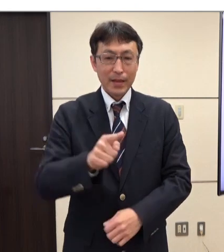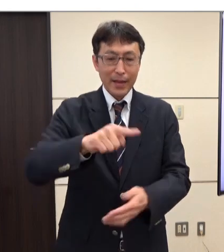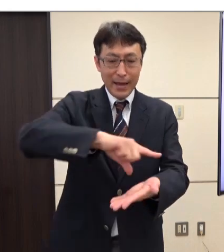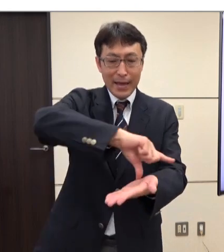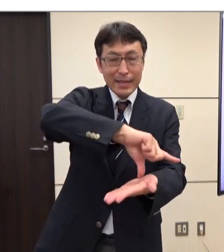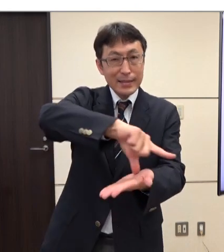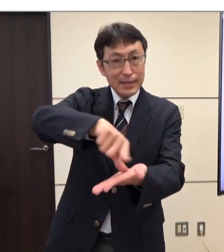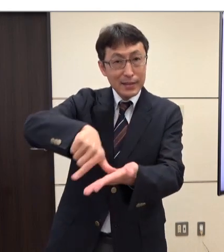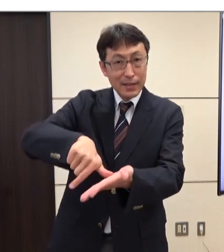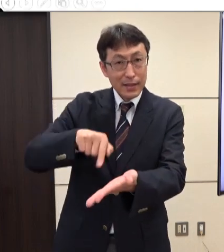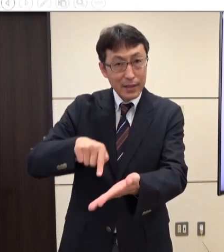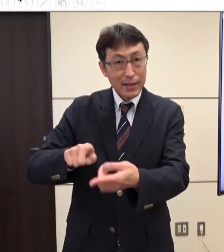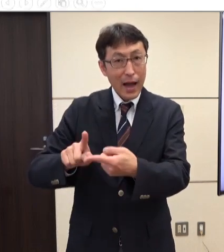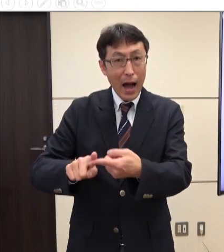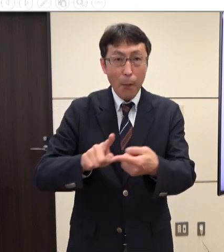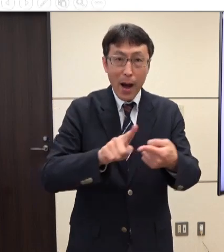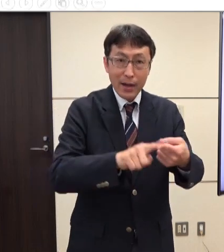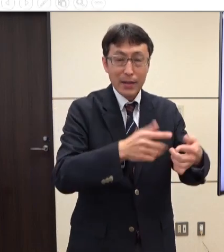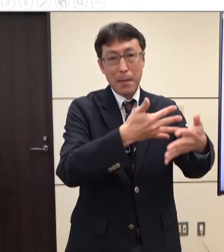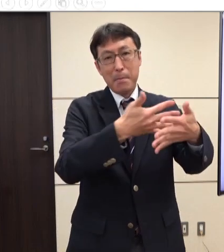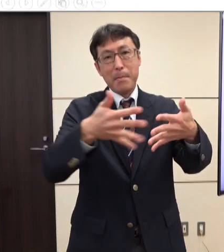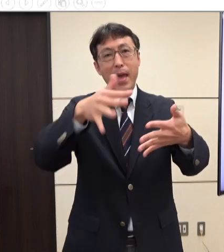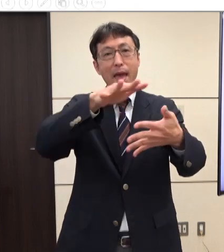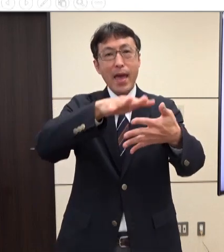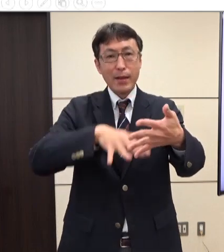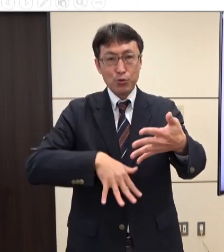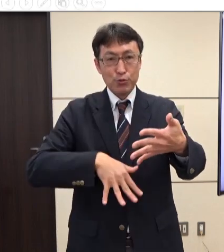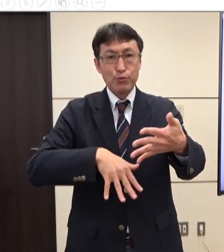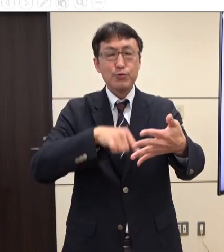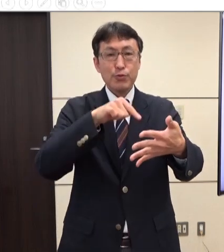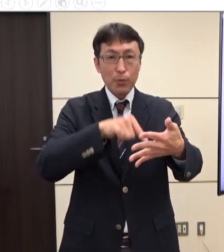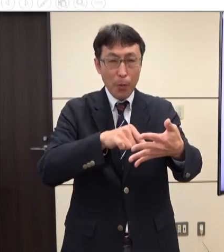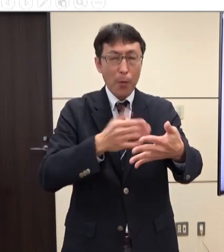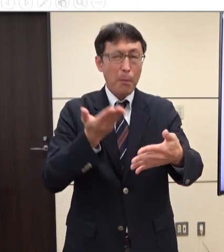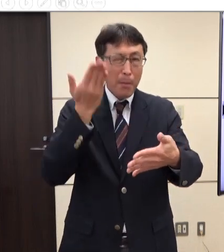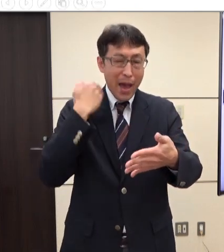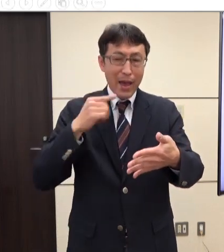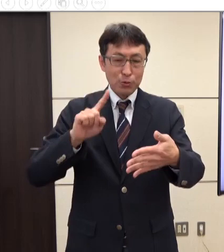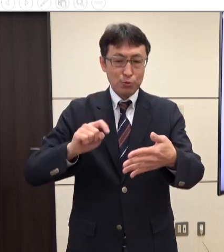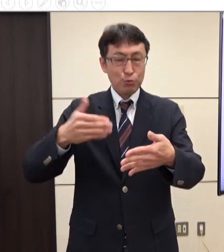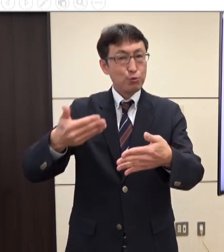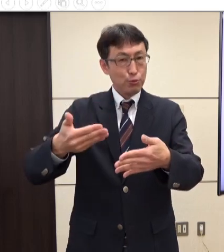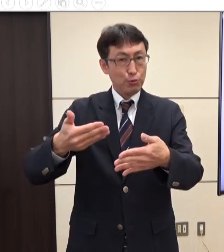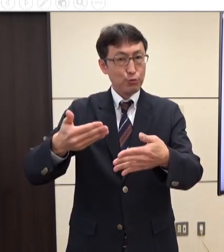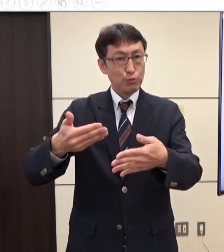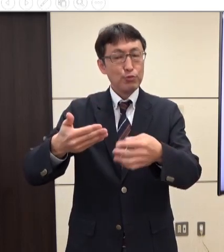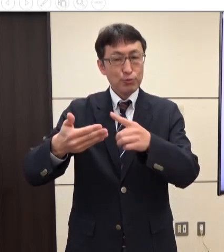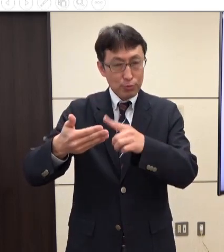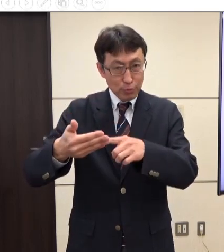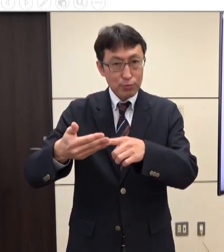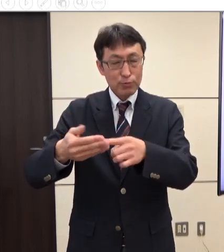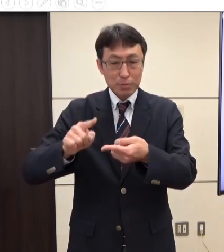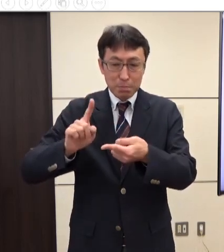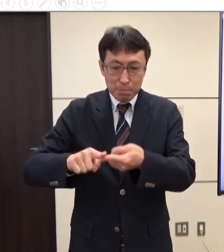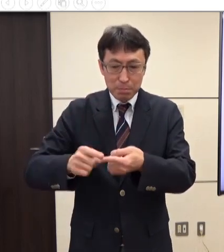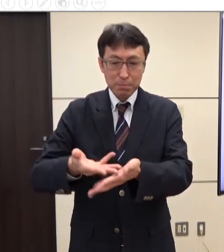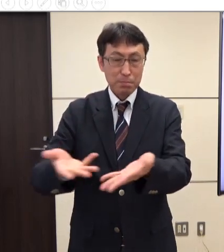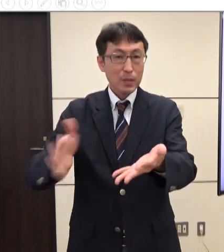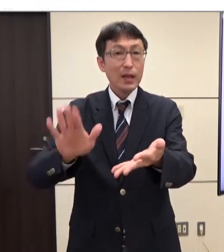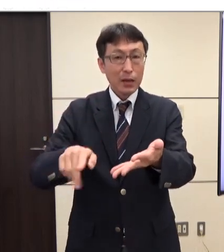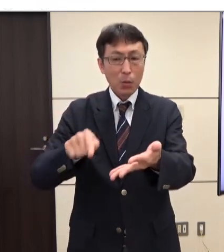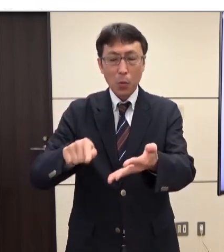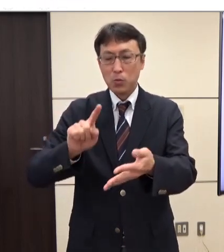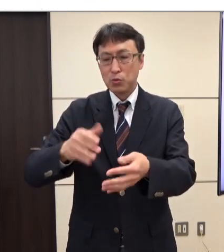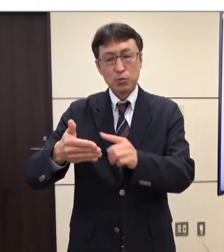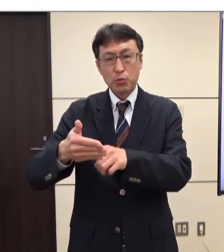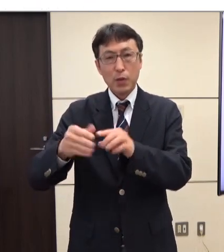かしたメニューをですね、19日に提供してたんですけども、こちらは29日に移しまして、